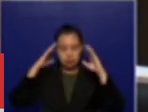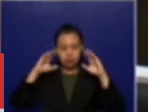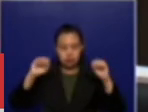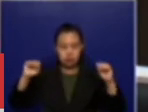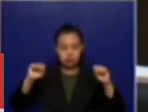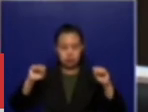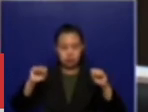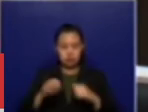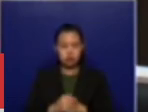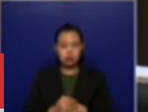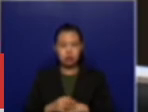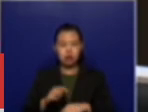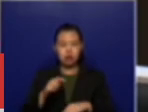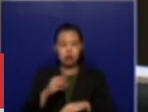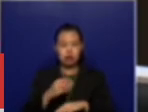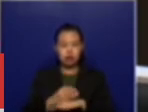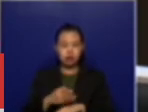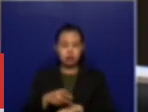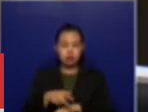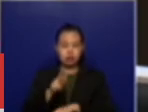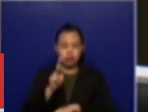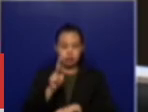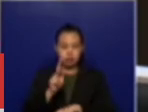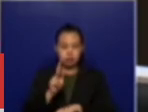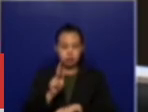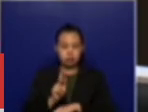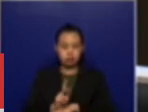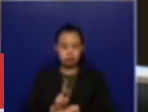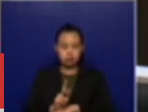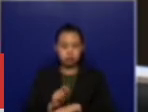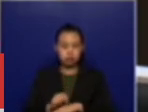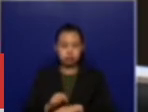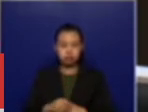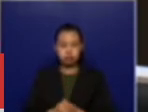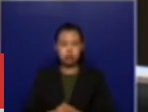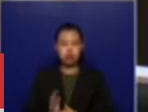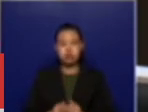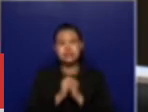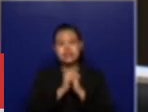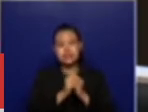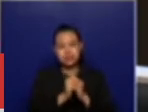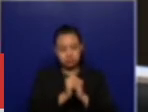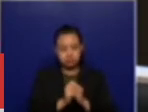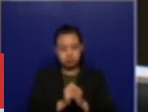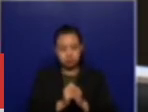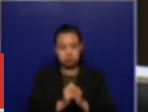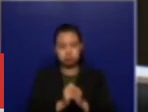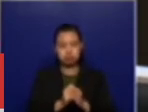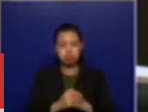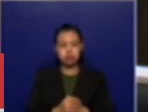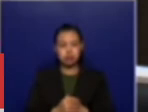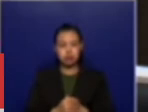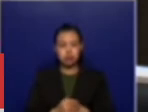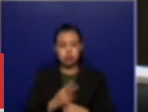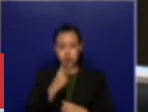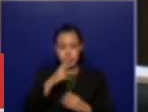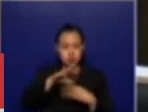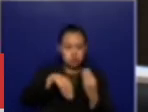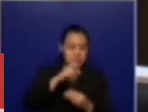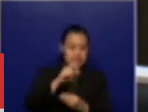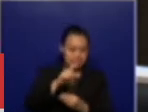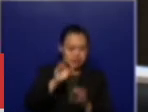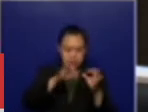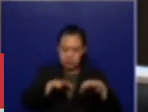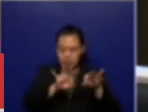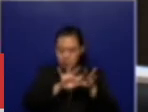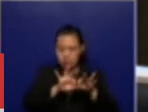ริกันเฟิร์สนะครับเป้าหมายของประเทศจีนสีจิ้นผิงเขาบอกต้องใช้เศรษฐกิจรุกโลกนะครับผ่านเส้นท